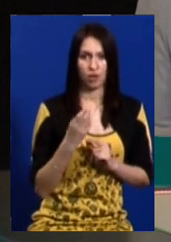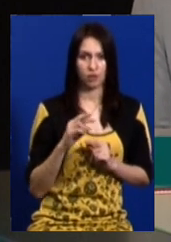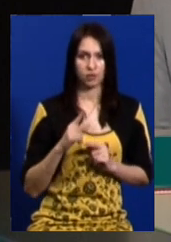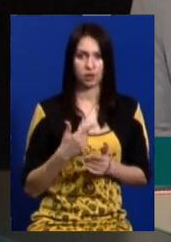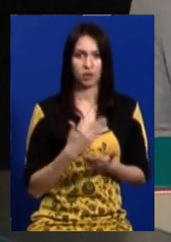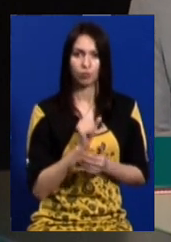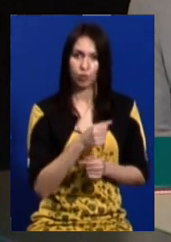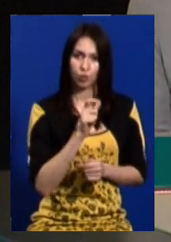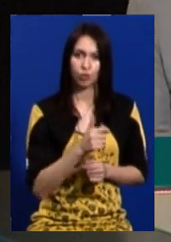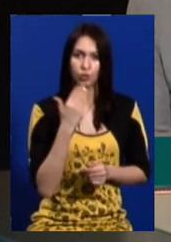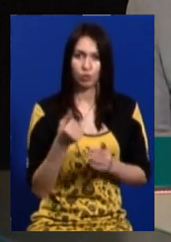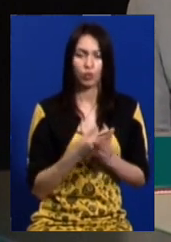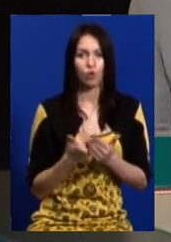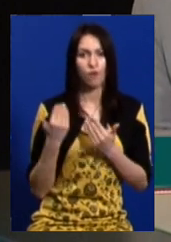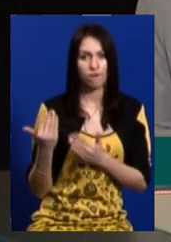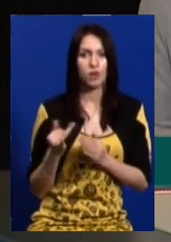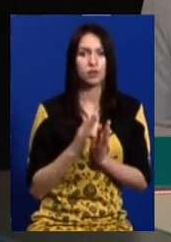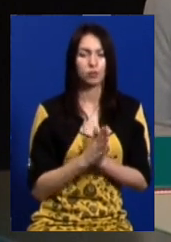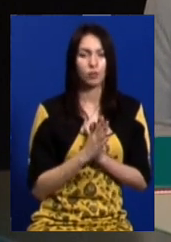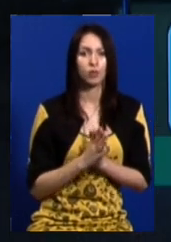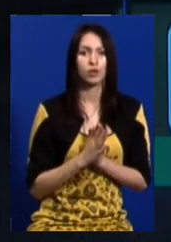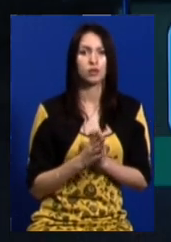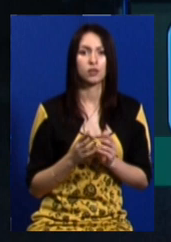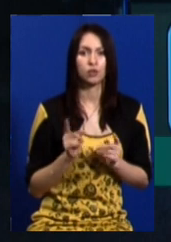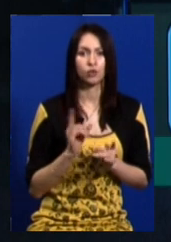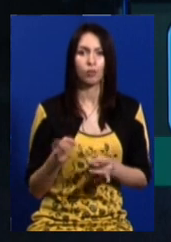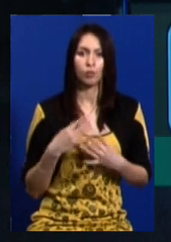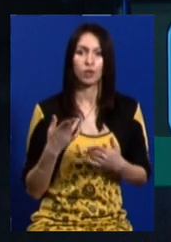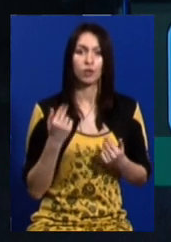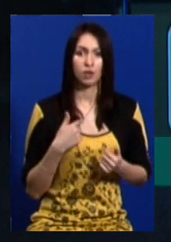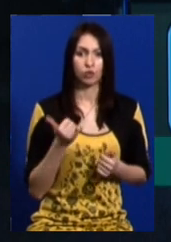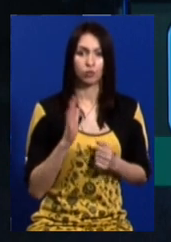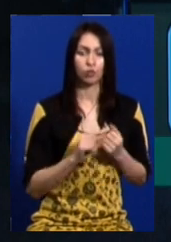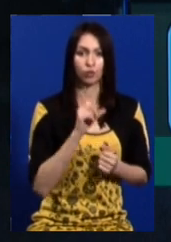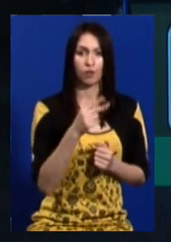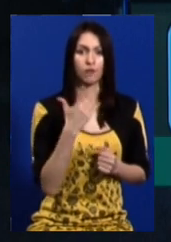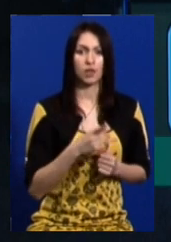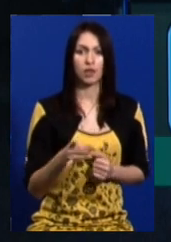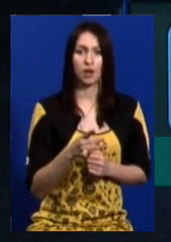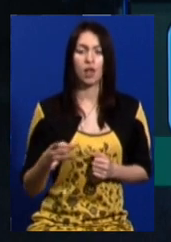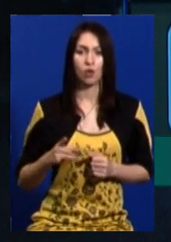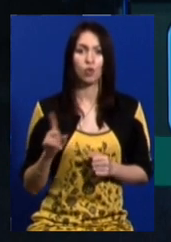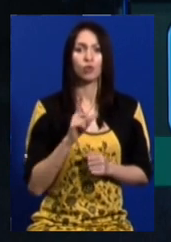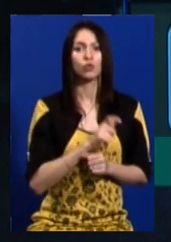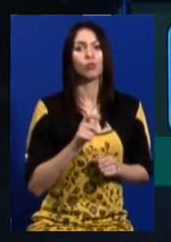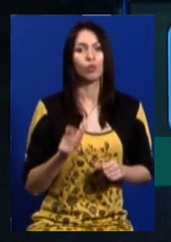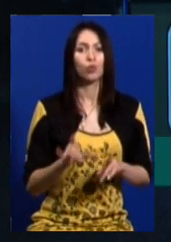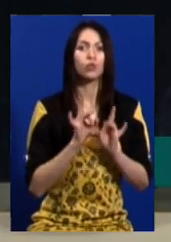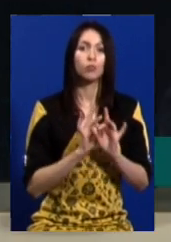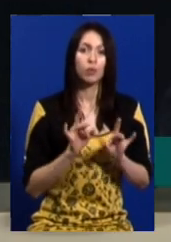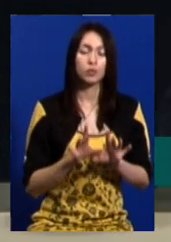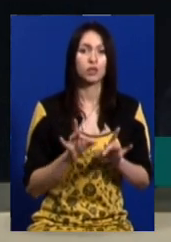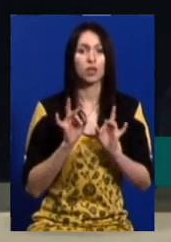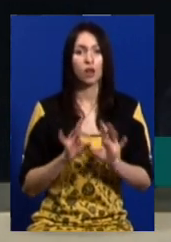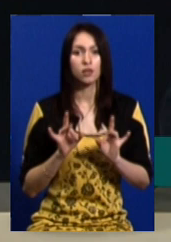люди звернутися до вас, запросити до себе, щоб Тому ви от я роз'яснили? їду зараз в 3 райони, я буду їхати, щоб людям пояснити, розказати,